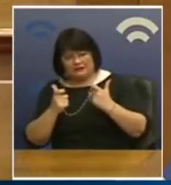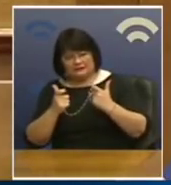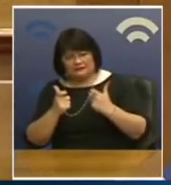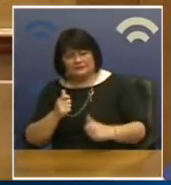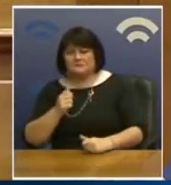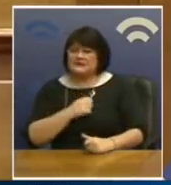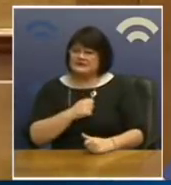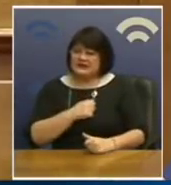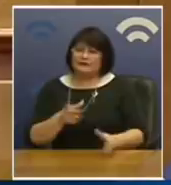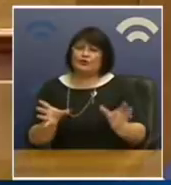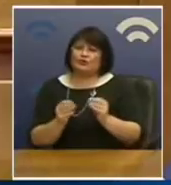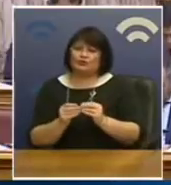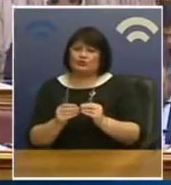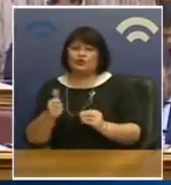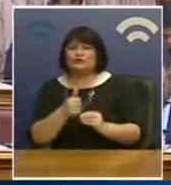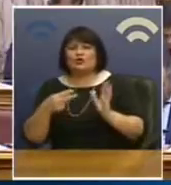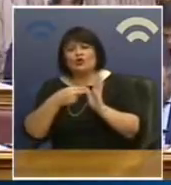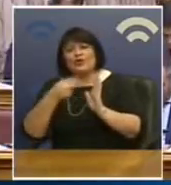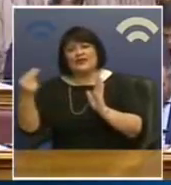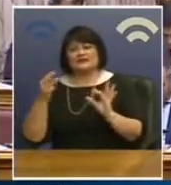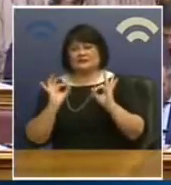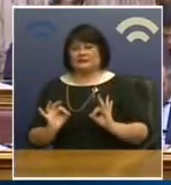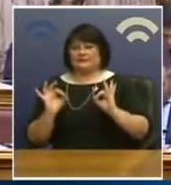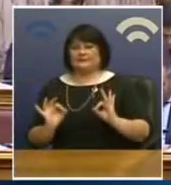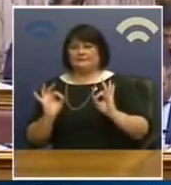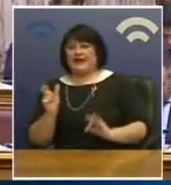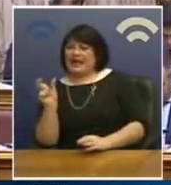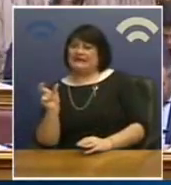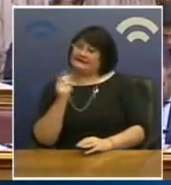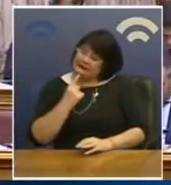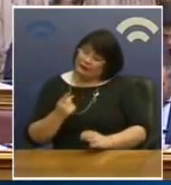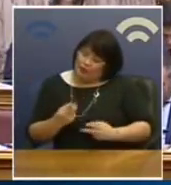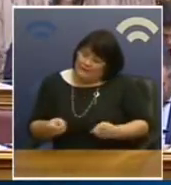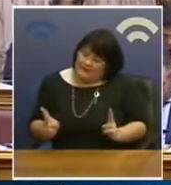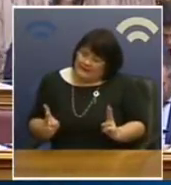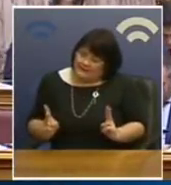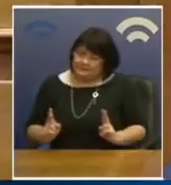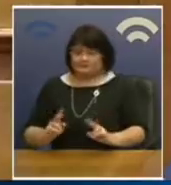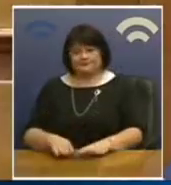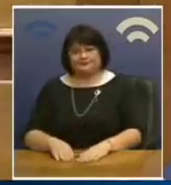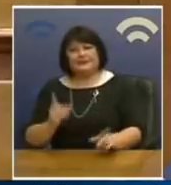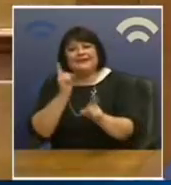έναν θεσμικό καθοσπρεπισμό, επιτρέψτε μου την έκφραση, αλλά κυρίως